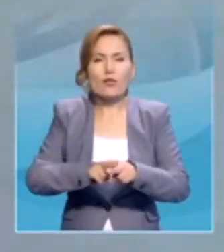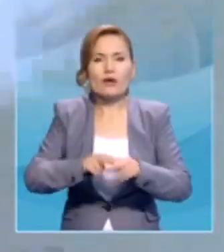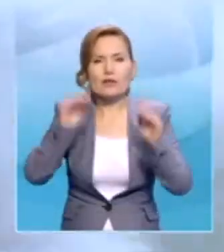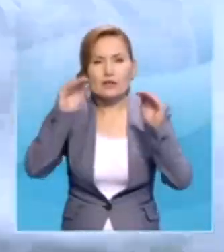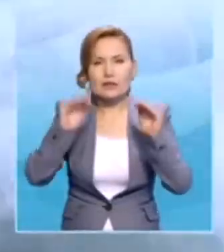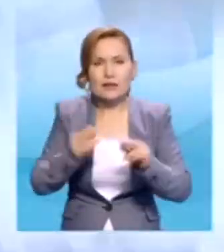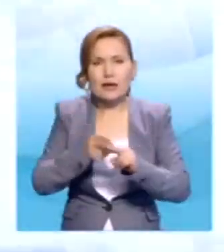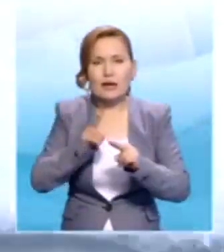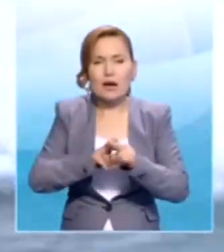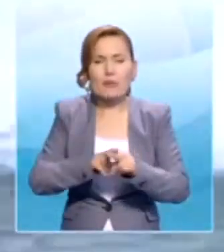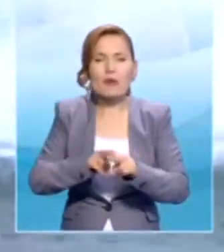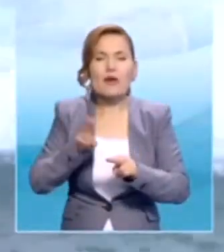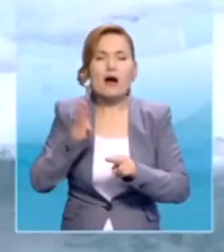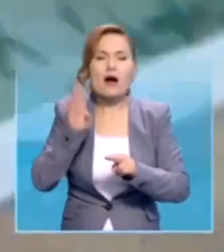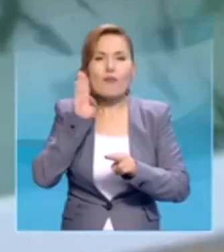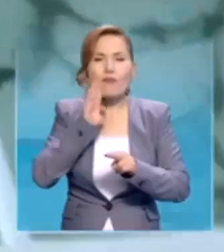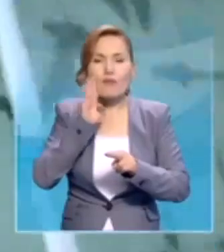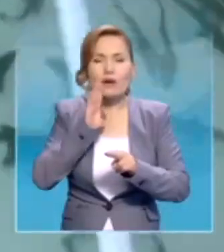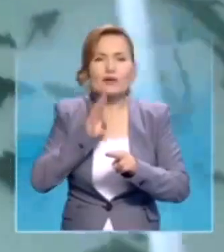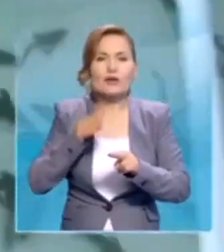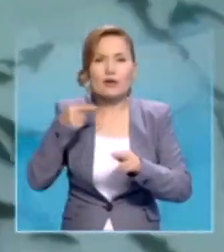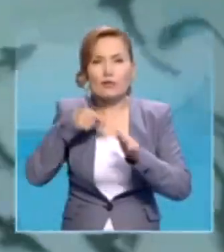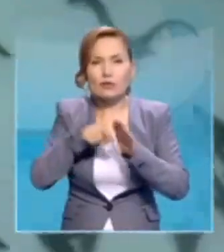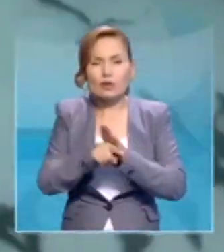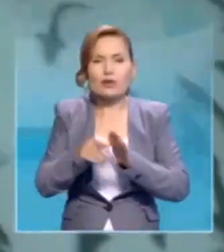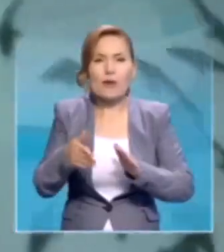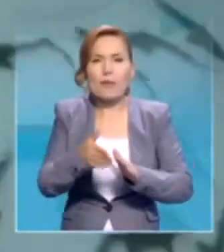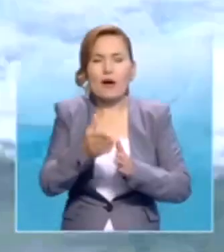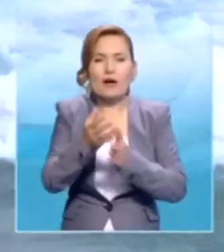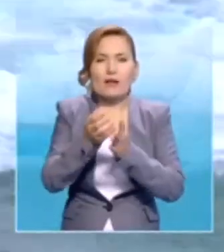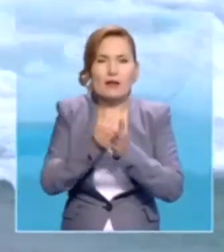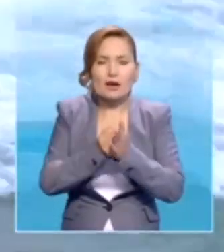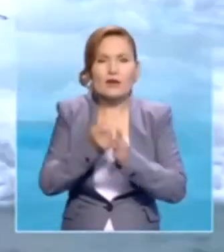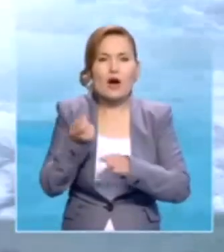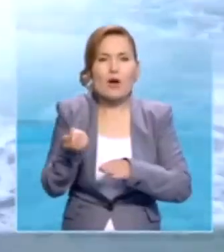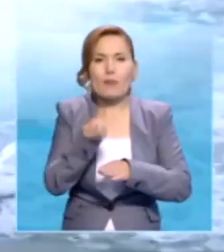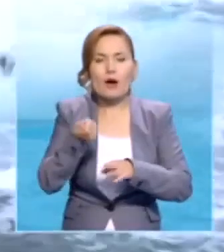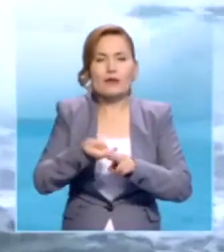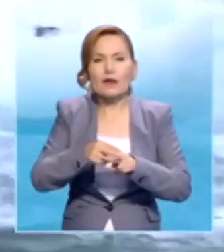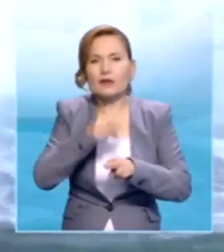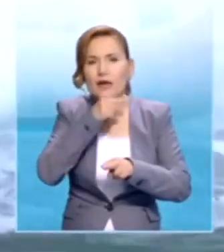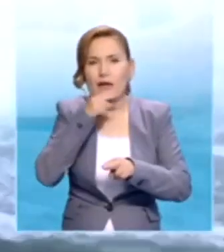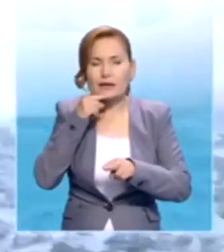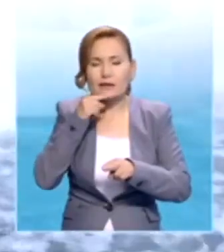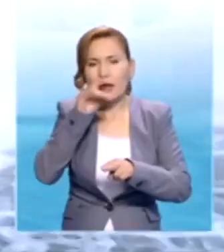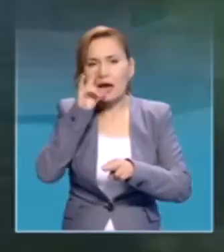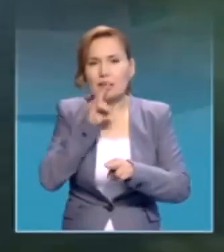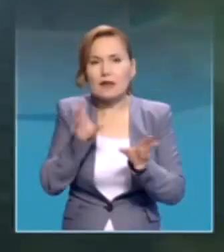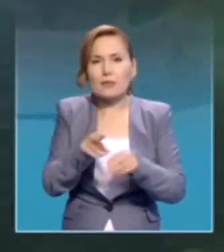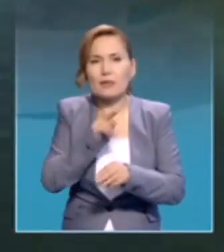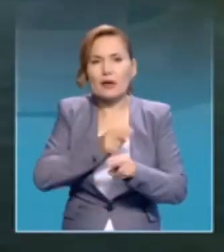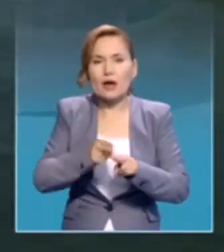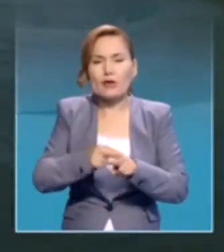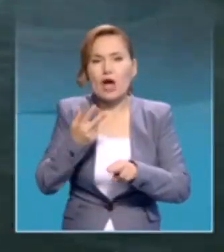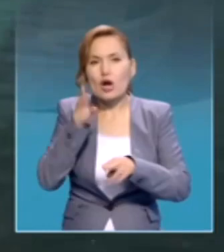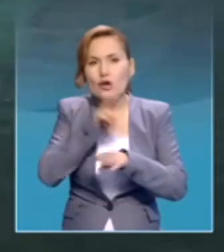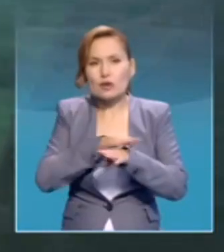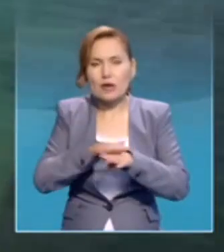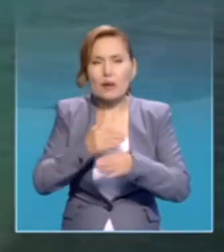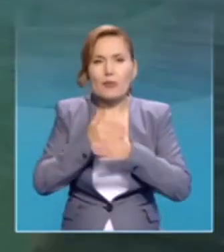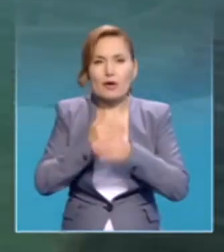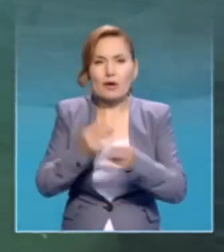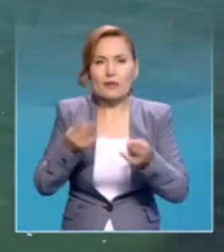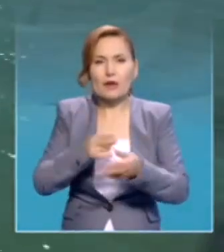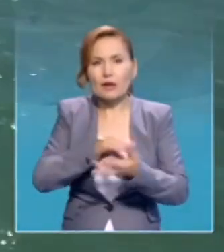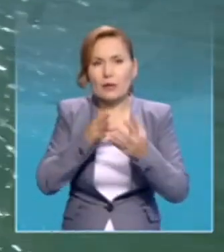тулаған жайықта балық қоры азайған. Тиісінше Каспийде де кеміді. Қазақстан мен Ресей бірігіп әрекет етіп жатыр. Енді осы іске қалған үш ел қолғабыс етсе